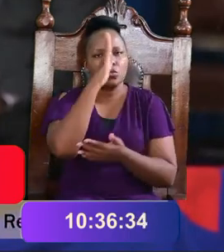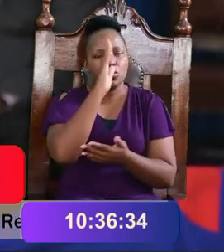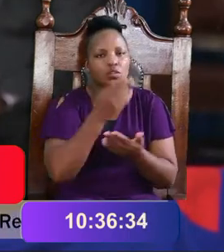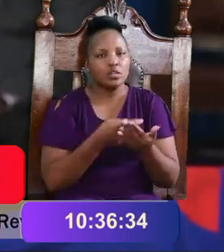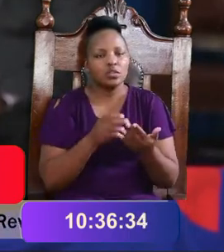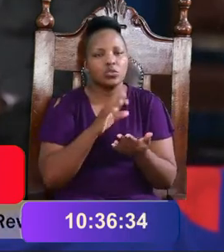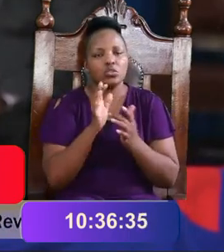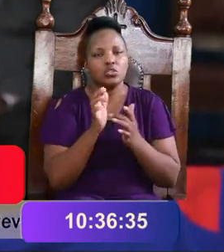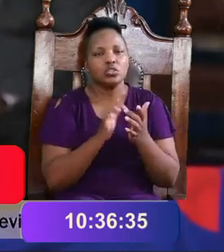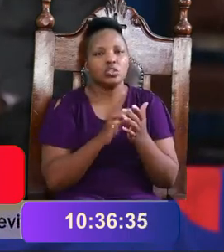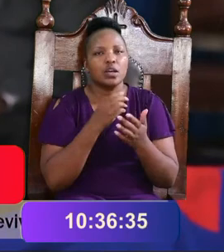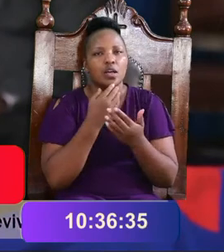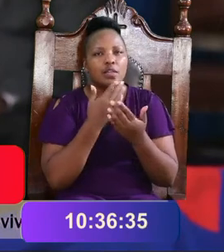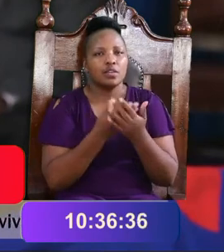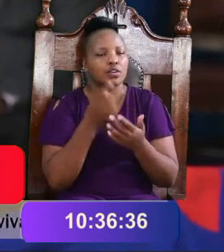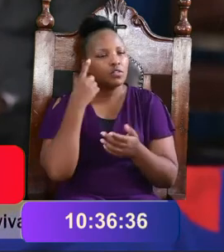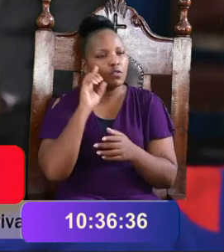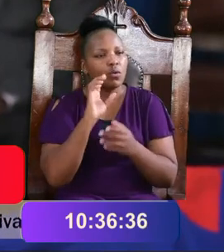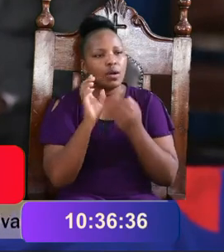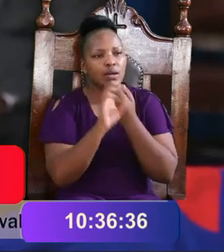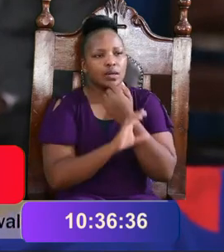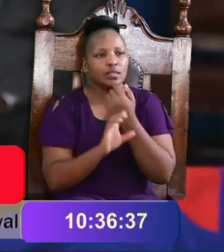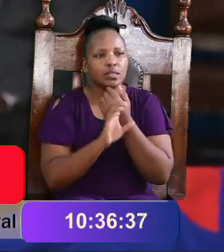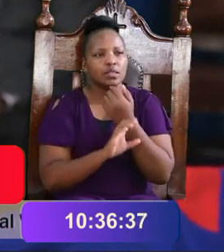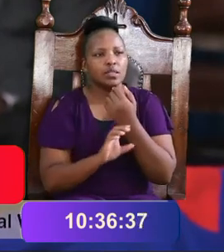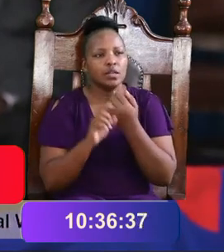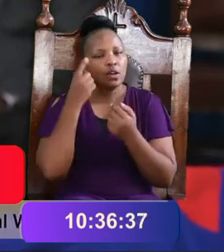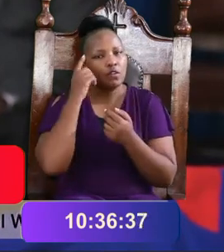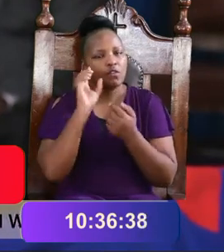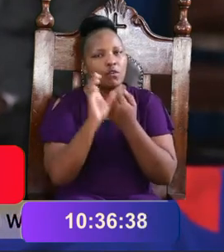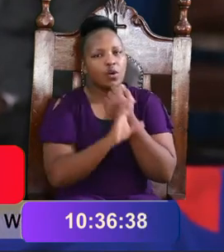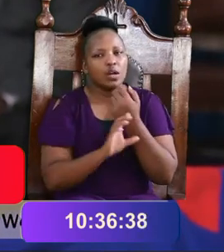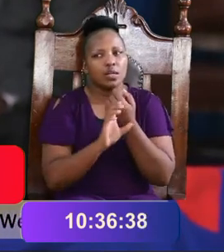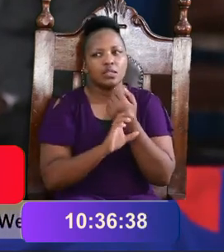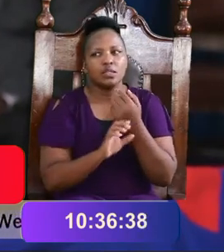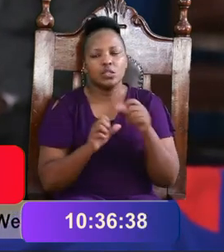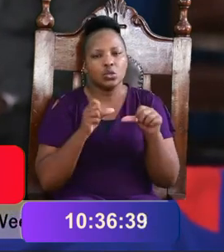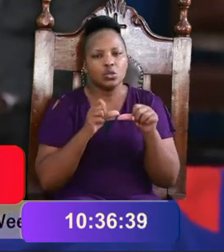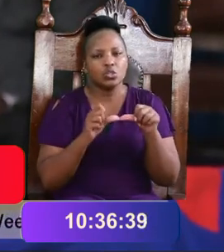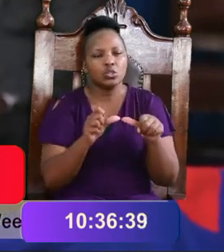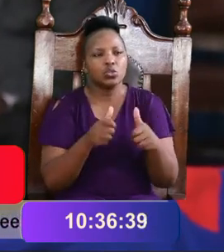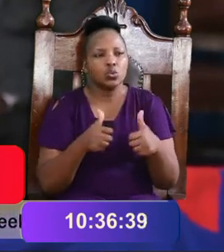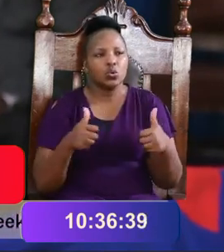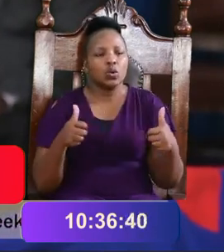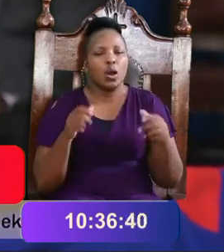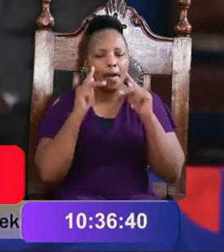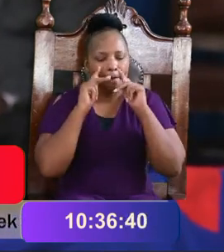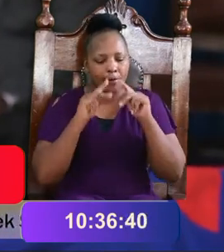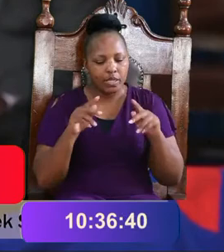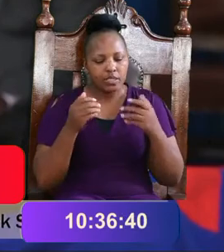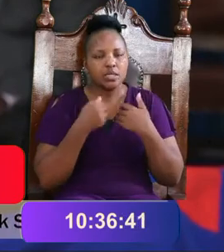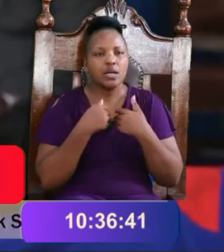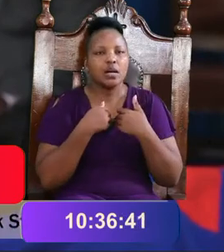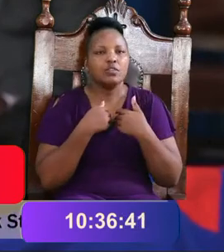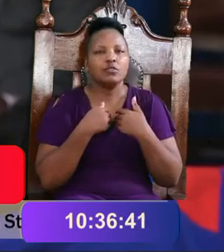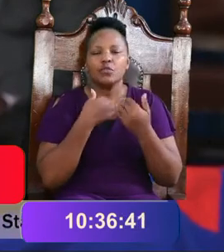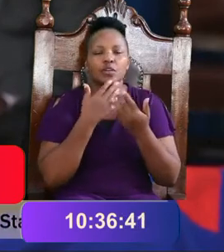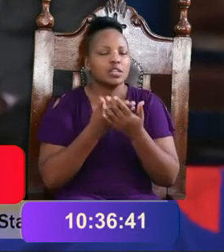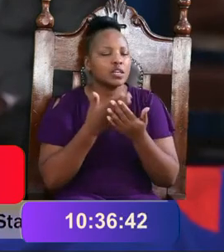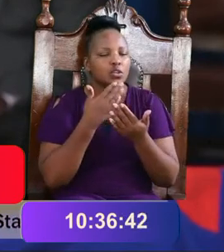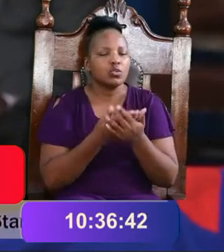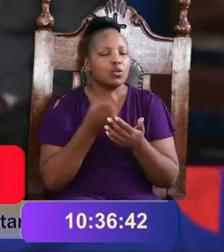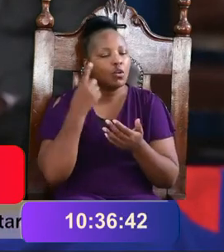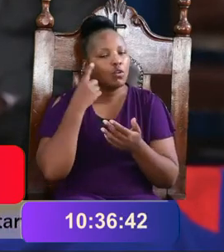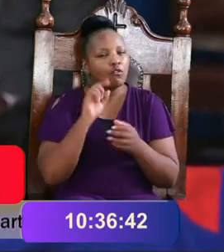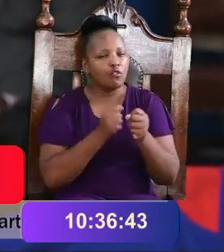pia kwa nchi yetu Mfalme wa ajabu. Asanti kwa maana nchi yetu inaendelea salama, kuna amani Mfalme. Tuwakushukuru kwa maana